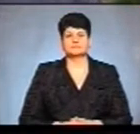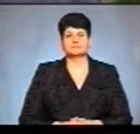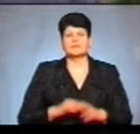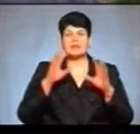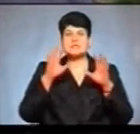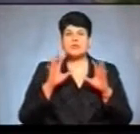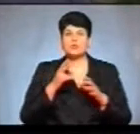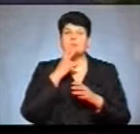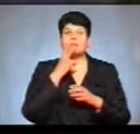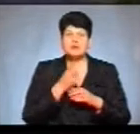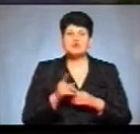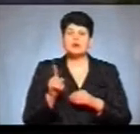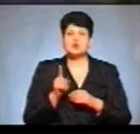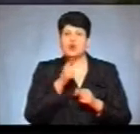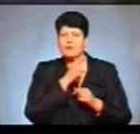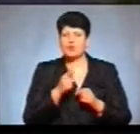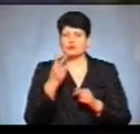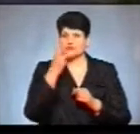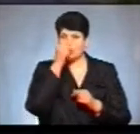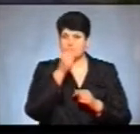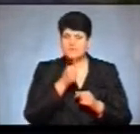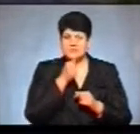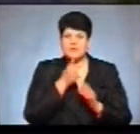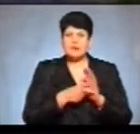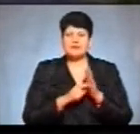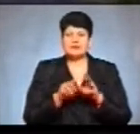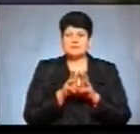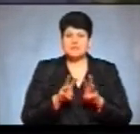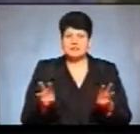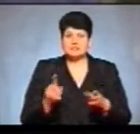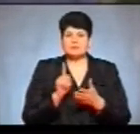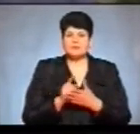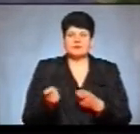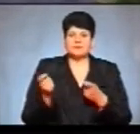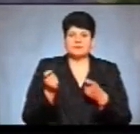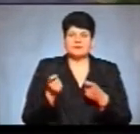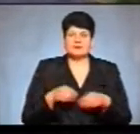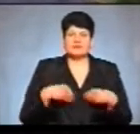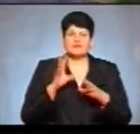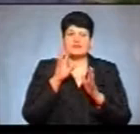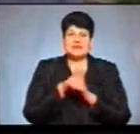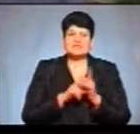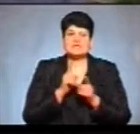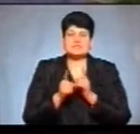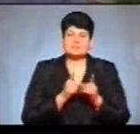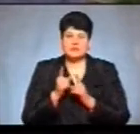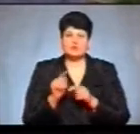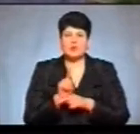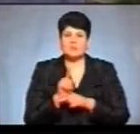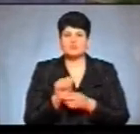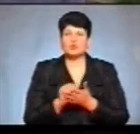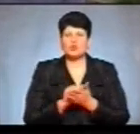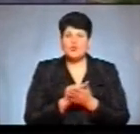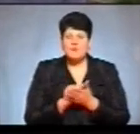Закон передбачає, що протягом 3 місяців Кабінет міністрів повинен внести зміни у відповідні нормативні документи,